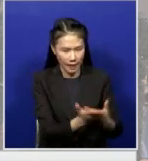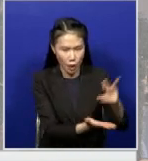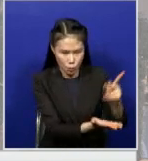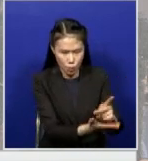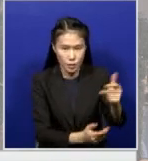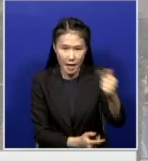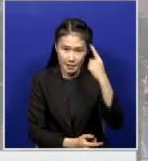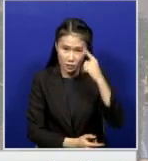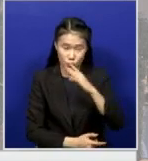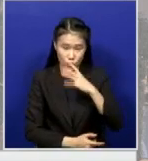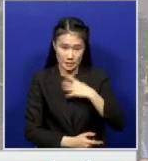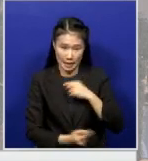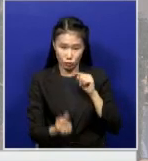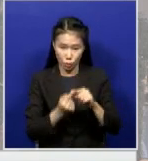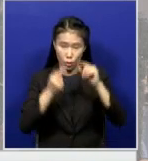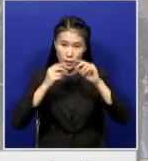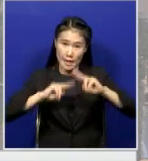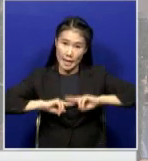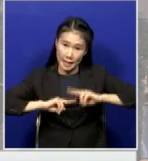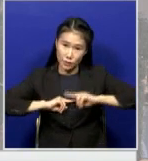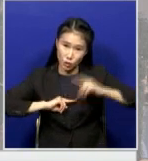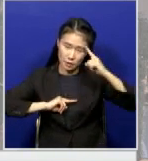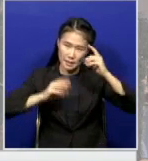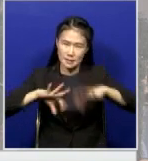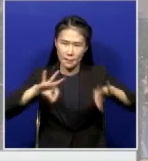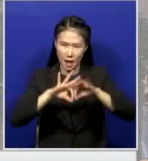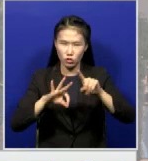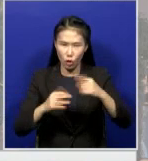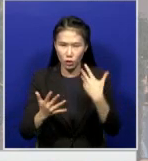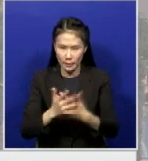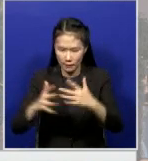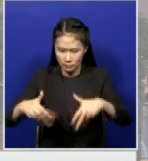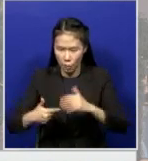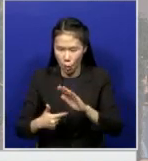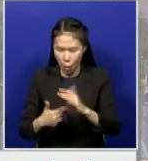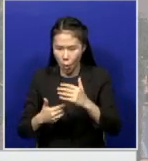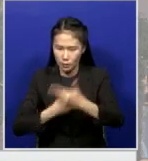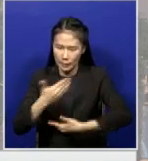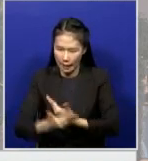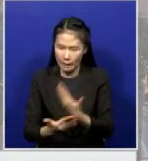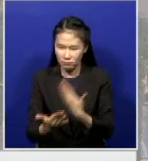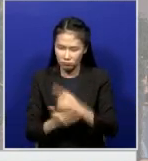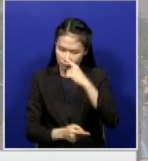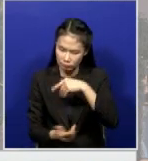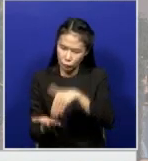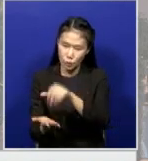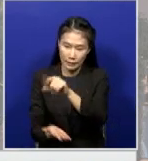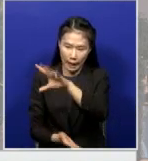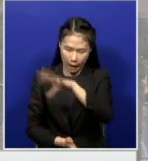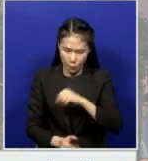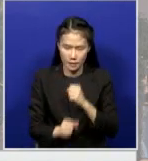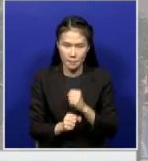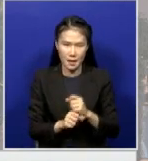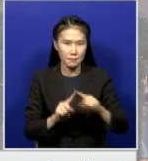การแย่งเงินทุนกันกับภาคเอกชนที่จำเป็นต้องระดมเงินจากตลาดการเงินในช่วงเวลาเดียวกันสำหรับในการด้านการชำระ